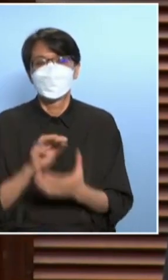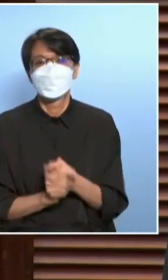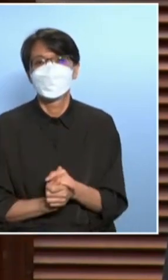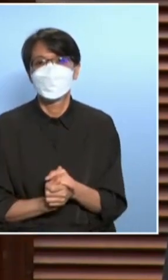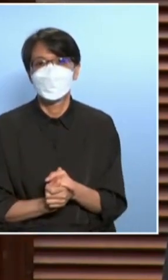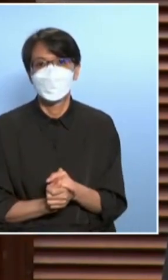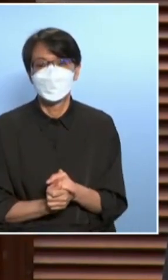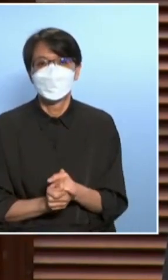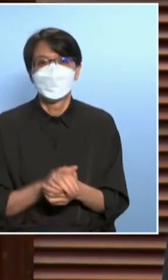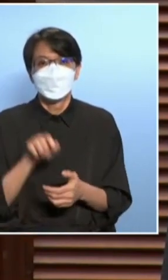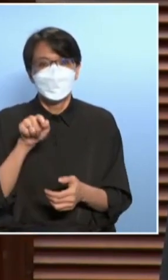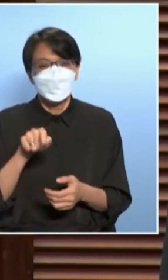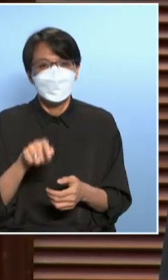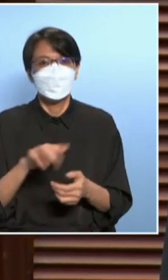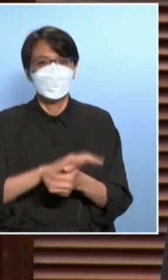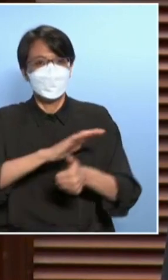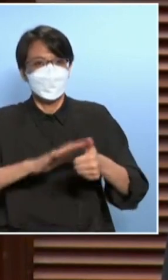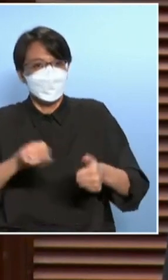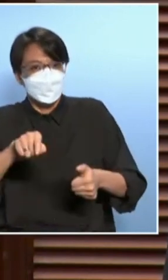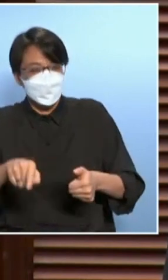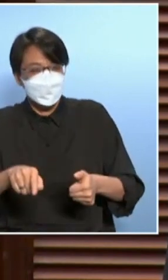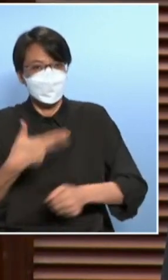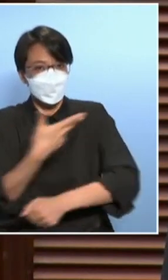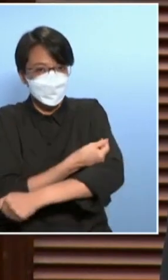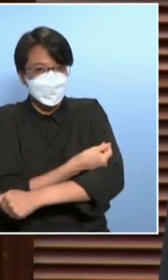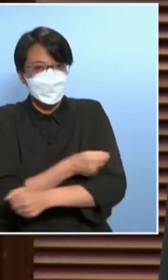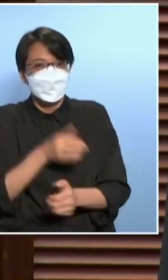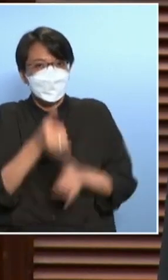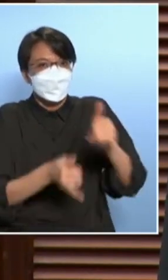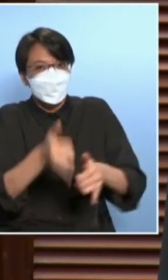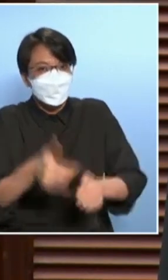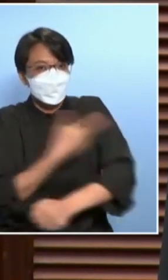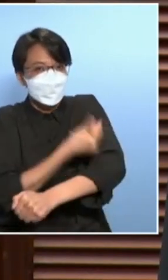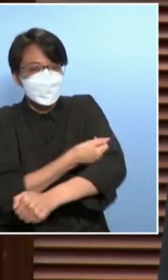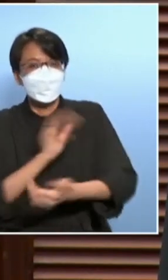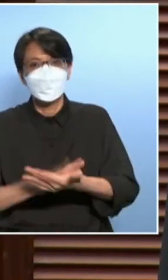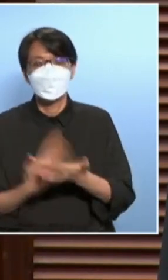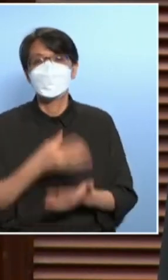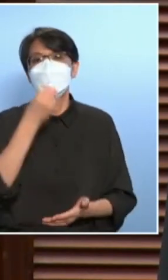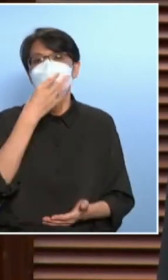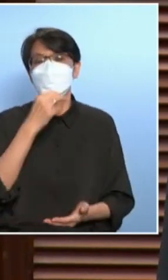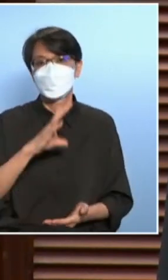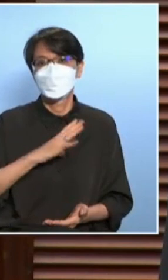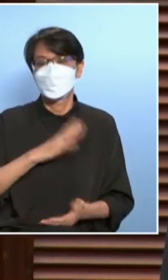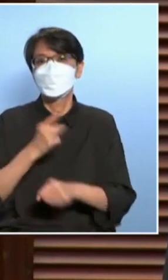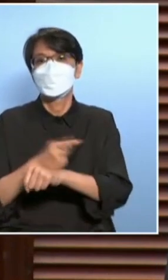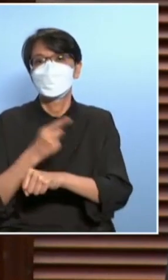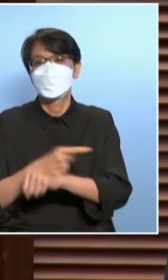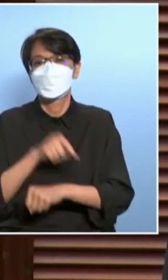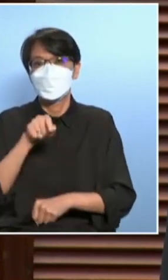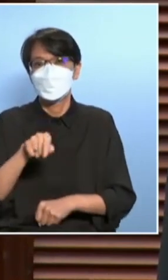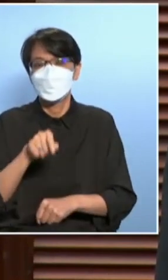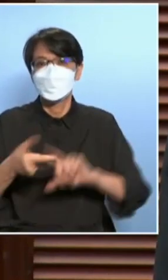一個誘因，去到令啲人打疫苗嘅。咁但係我哋個醫療系統咧，確實公營系統咧就暫時冇